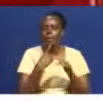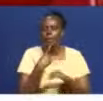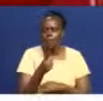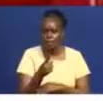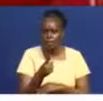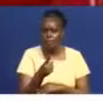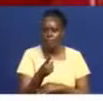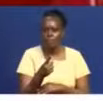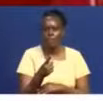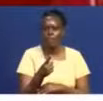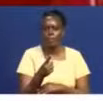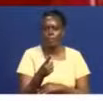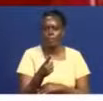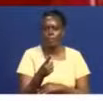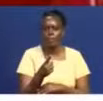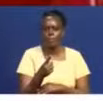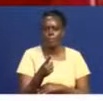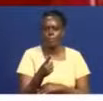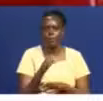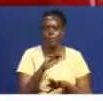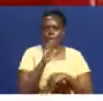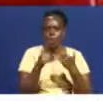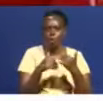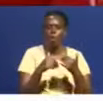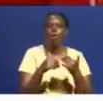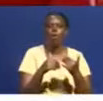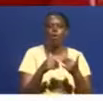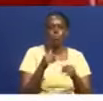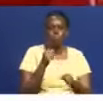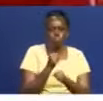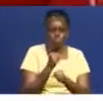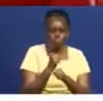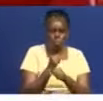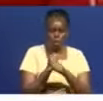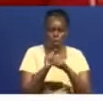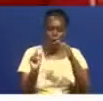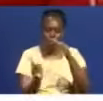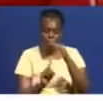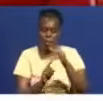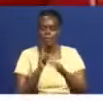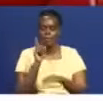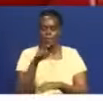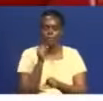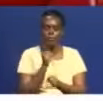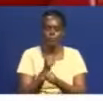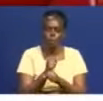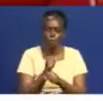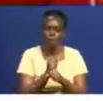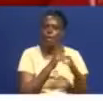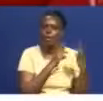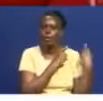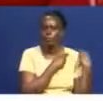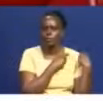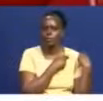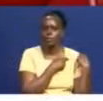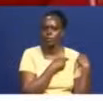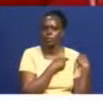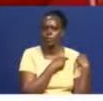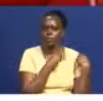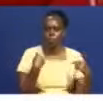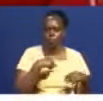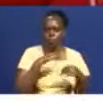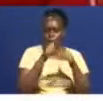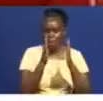kusema ukubwa ni jaa. Taasisi zote ziweze kufanya kazi zile ambazo zimewekwa kuzifanya, na sio sisi